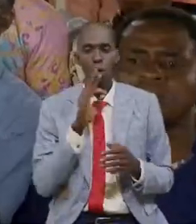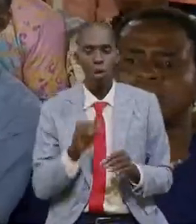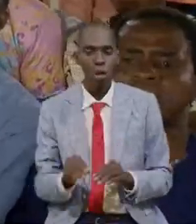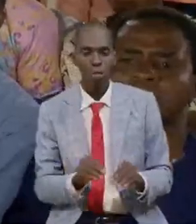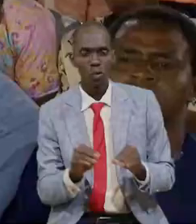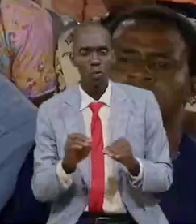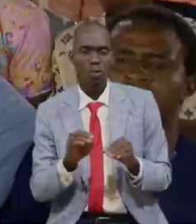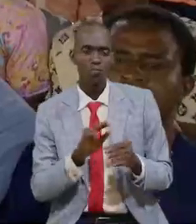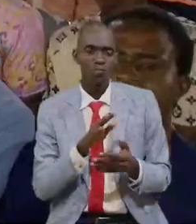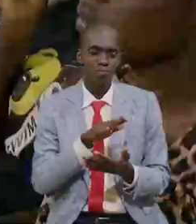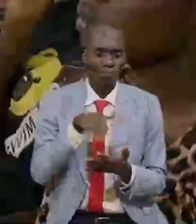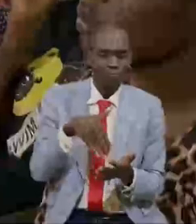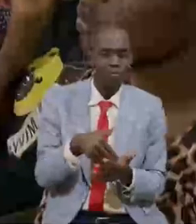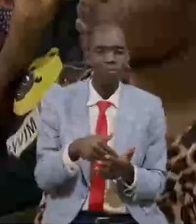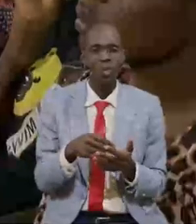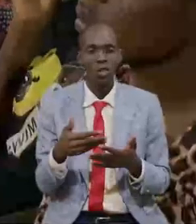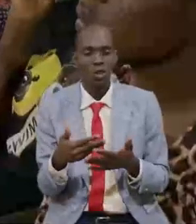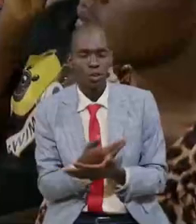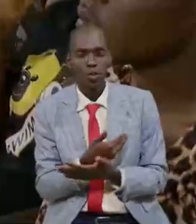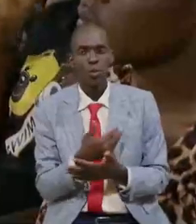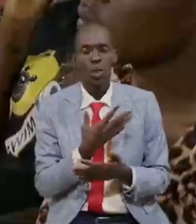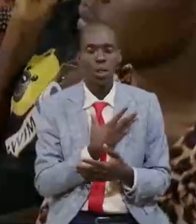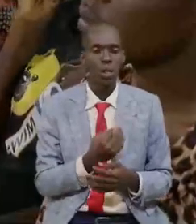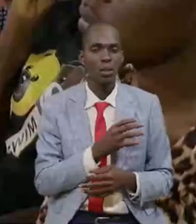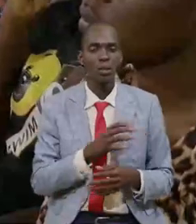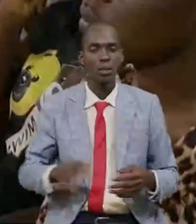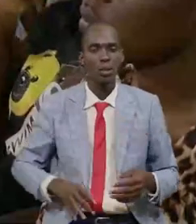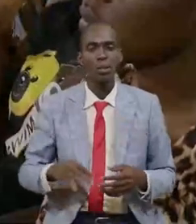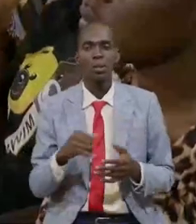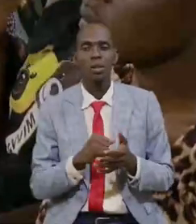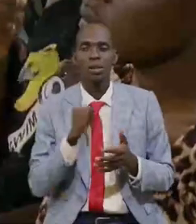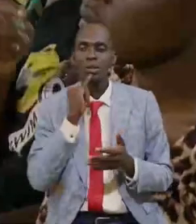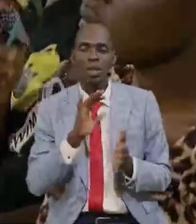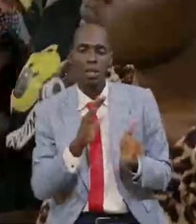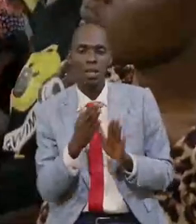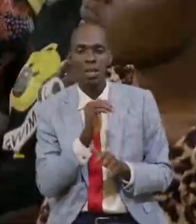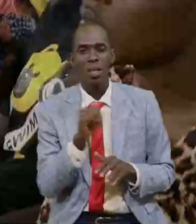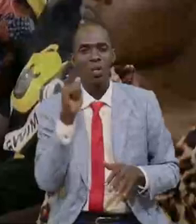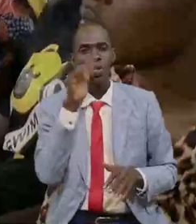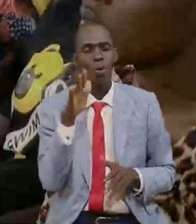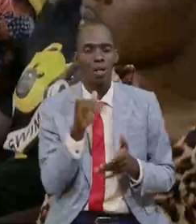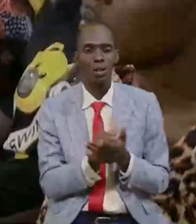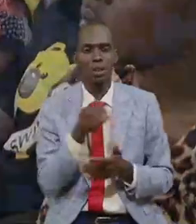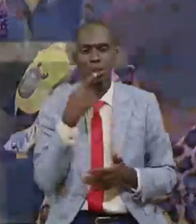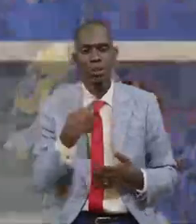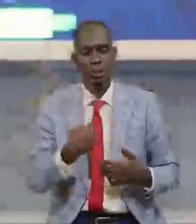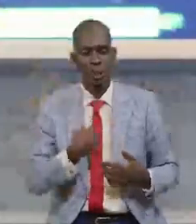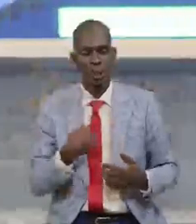sillonner entre le nouvel homme, entre Christ et la loi. C'est comme la femme qui